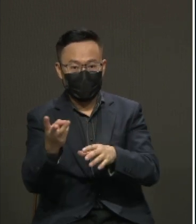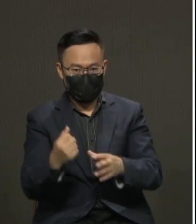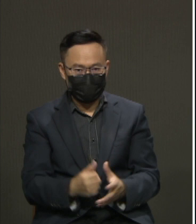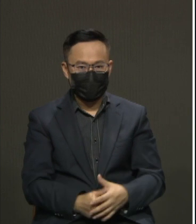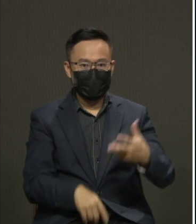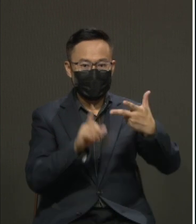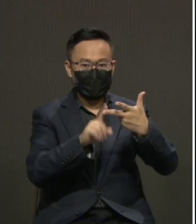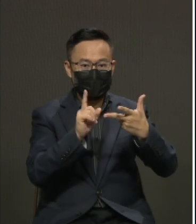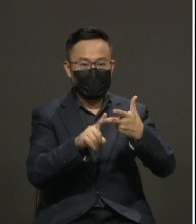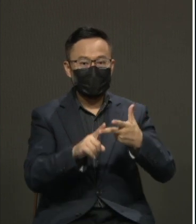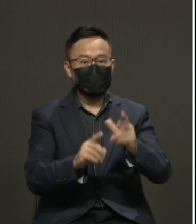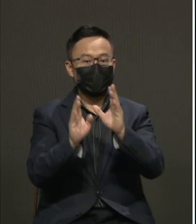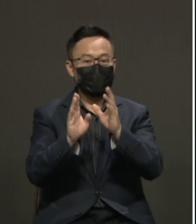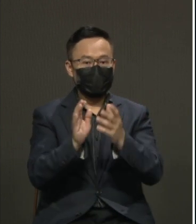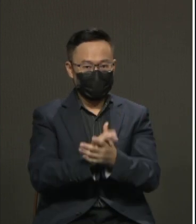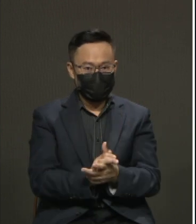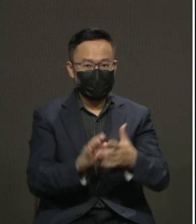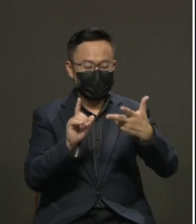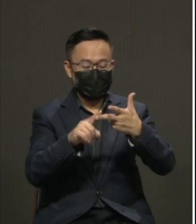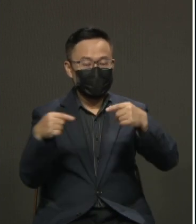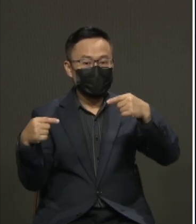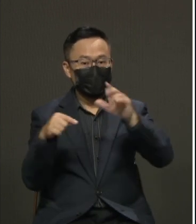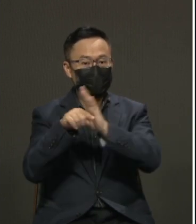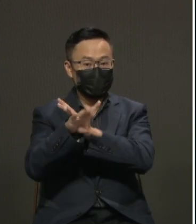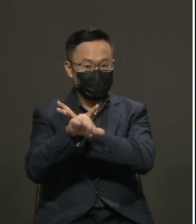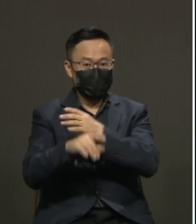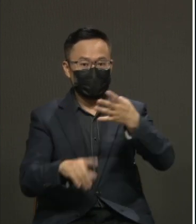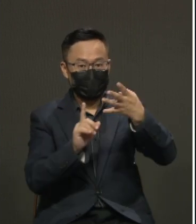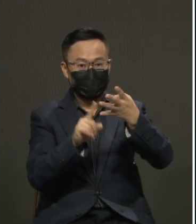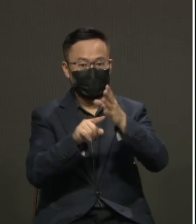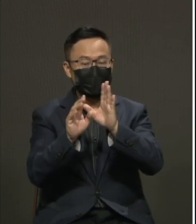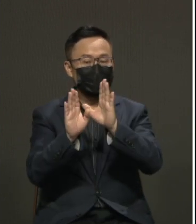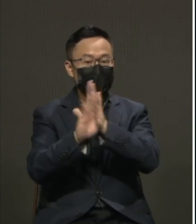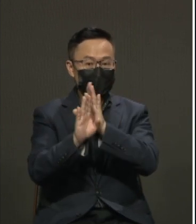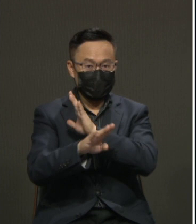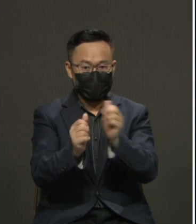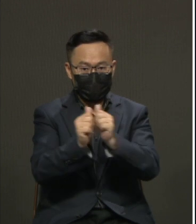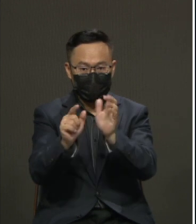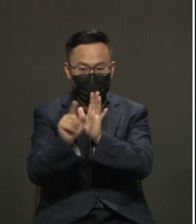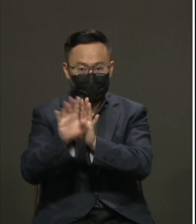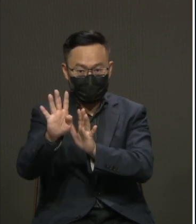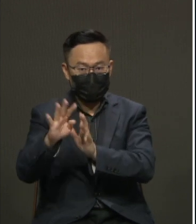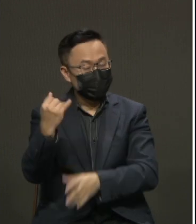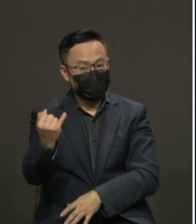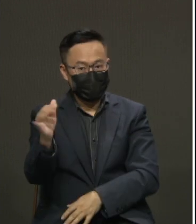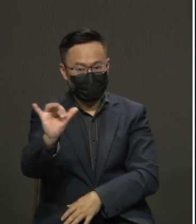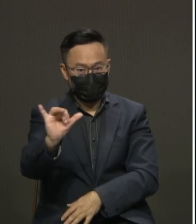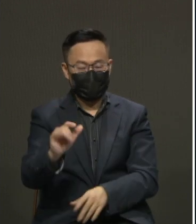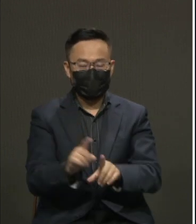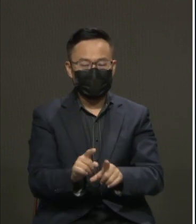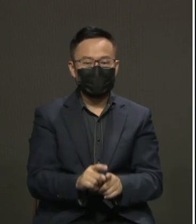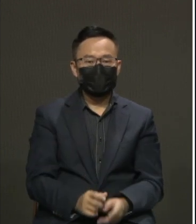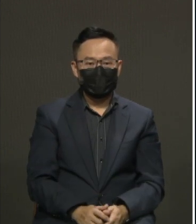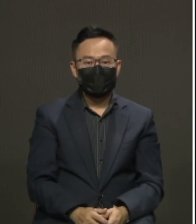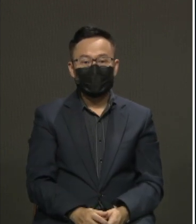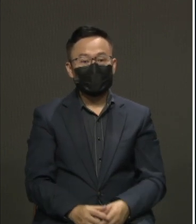รีรัมย์ตอนนี้แข่ง4นัดนะคะยังไม่แพ้ใครเลยค่ะมีอยู่10แต้ ม ทีนี้มาดูครึ่งตารางจนถึงท้ายตารางกันสักนิดนึงค่ะ